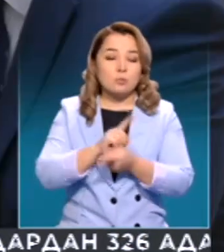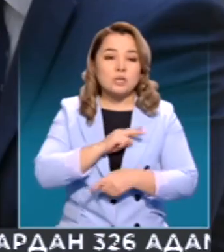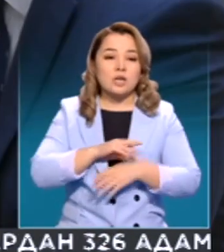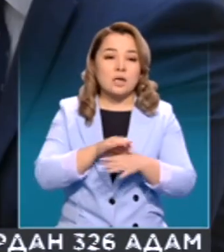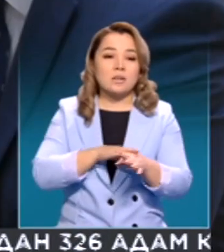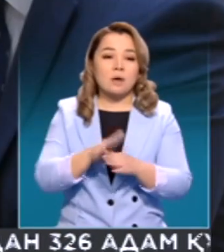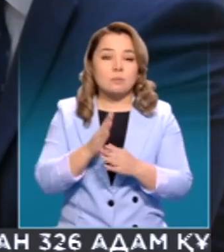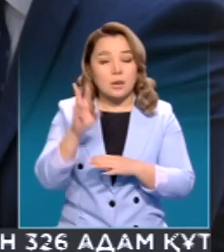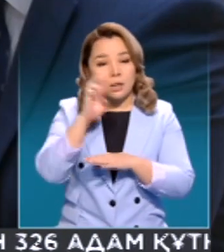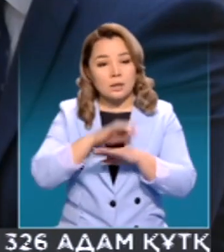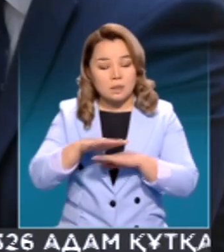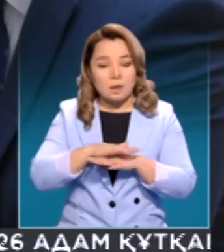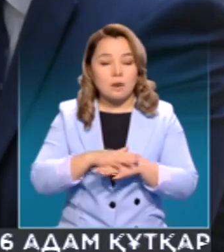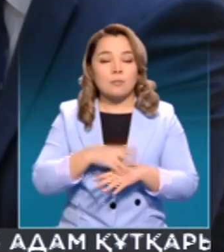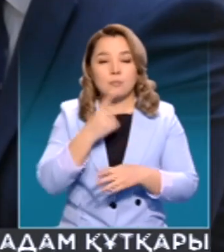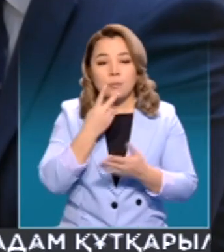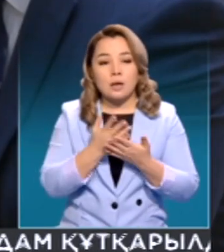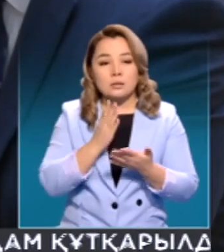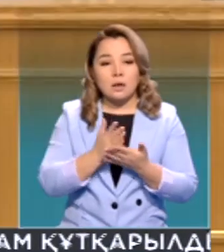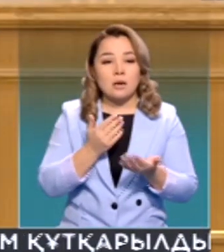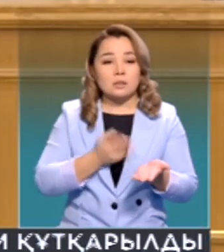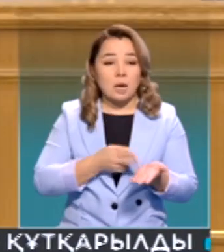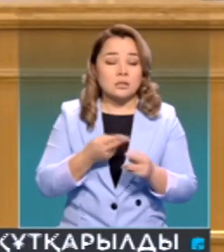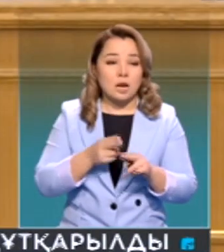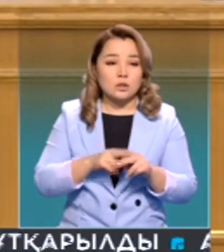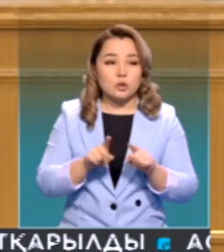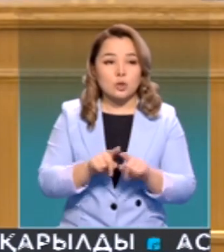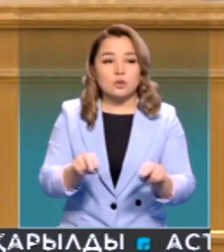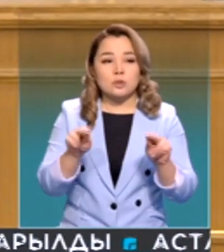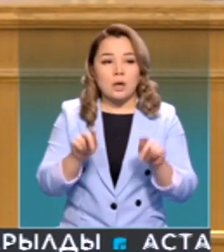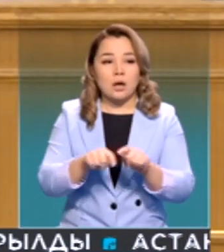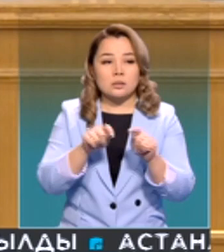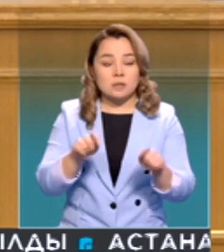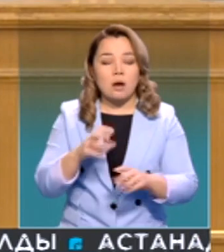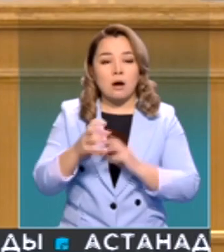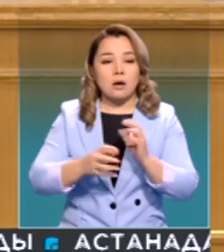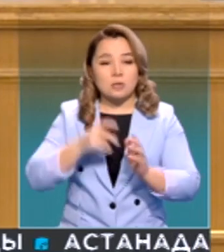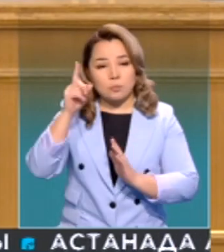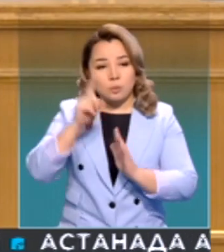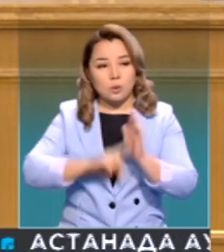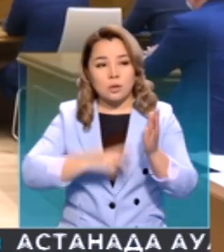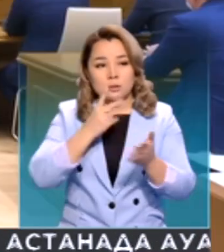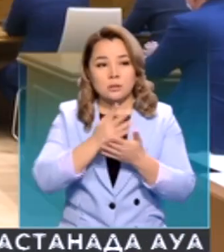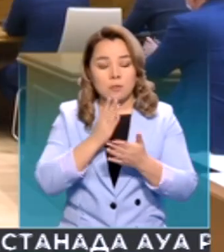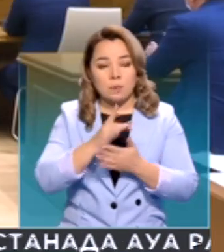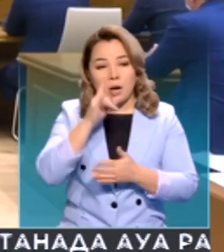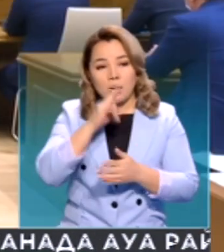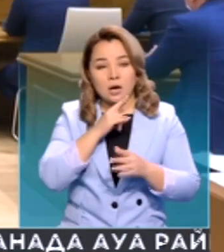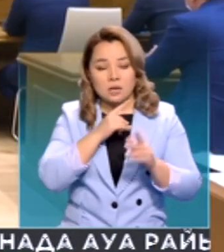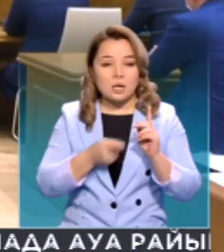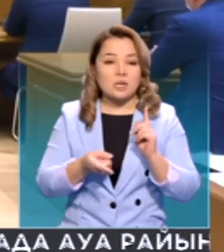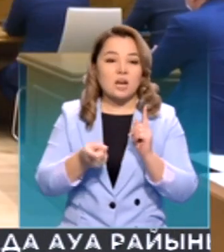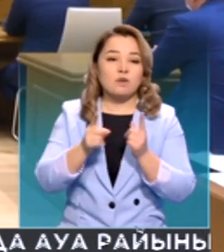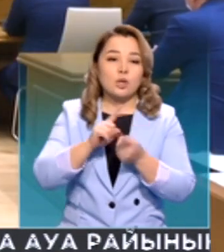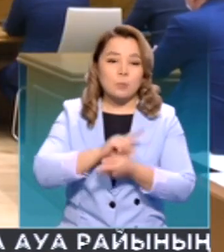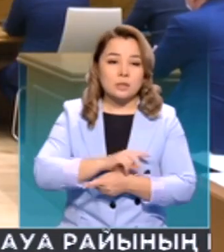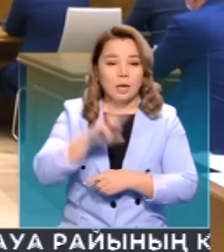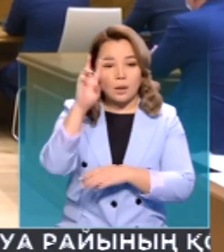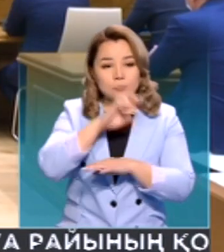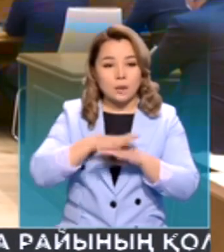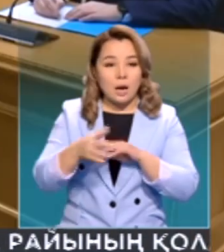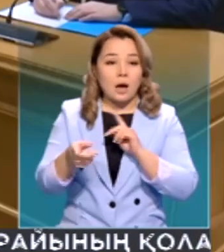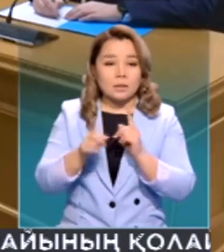ел бірен-саран. Бұл ақиқат, мұны бүкіл әлем мойындап отыр. Қазақстан реформатор мемлекетке